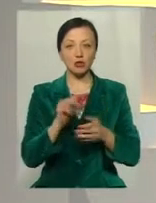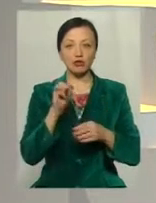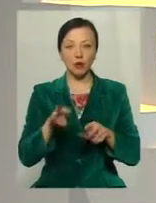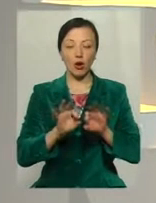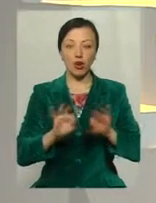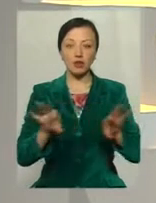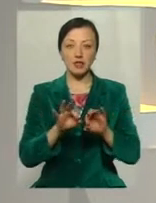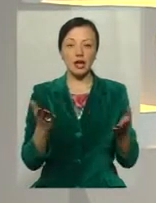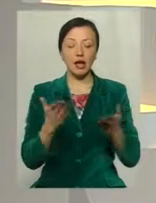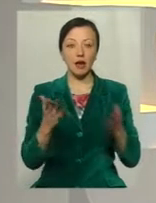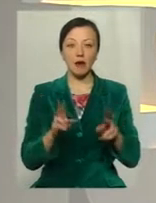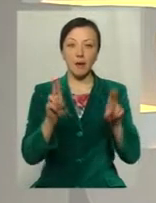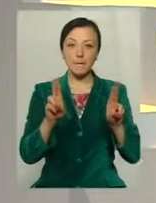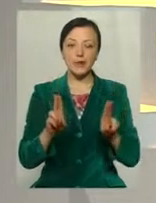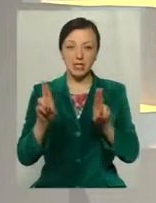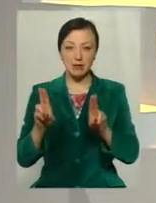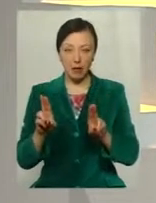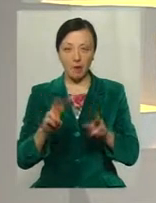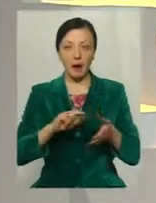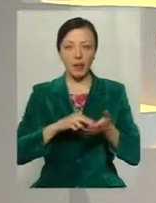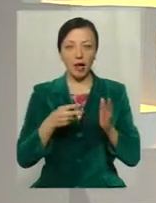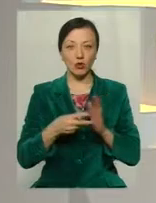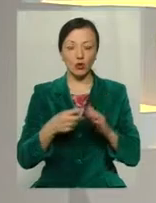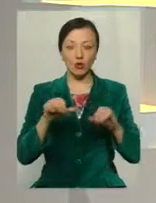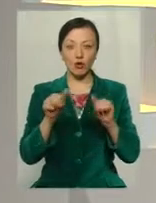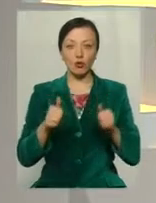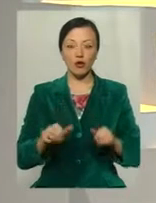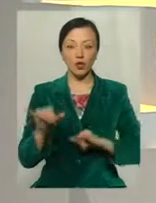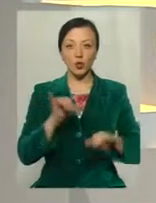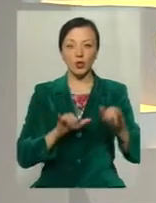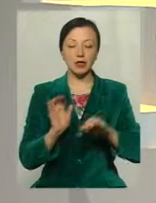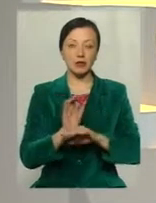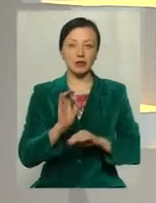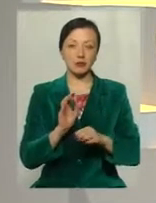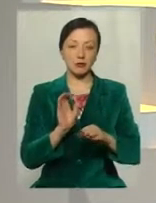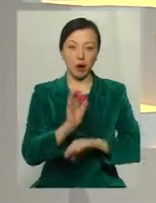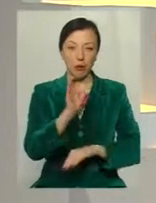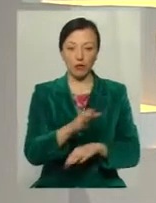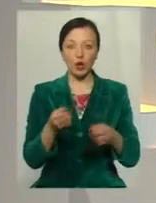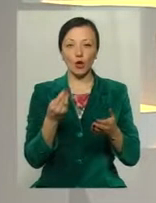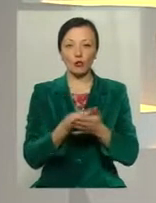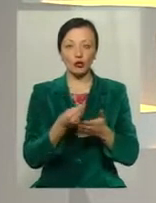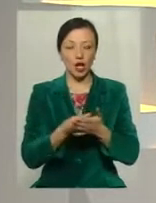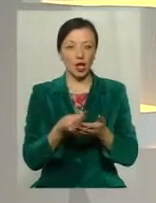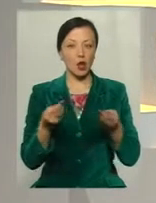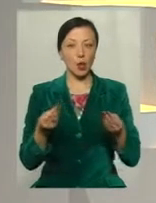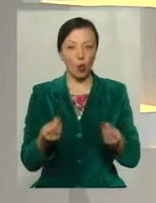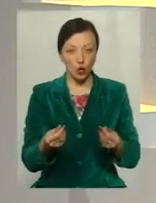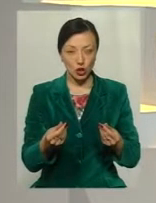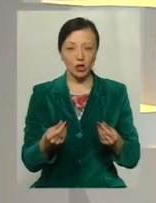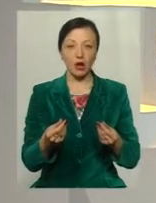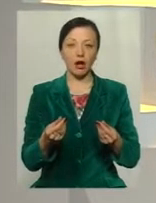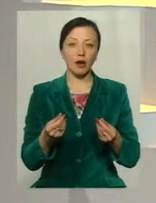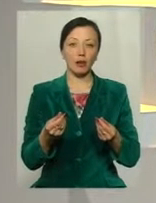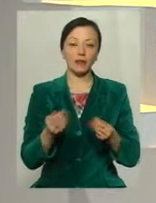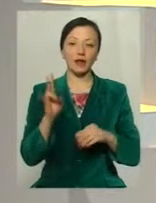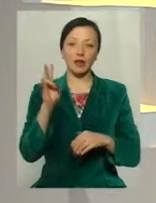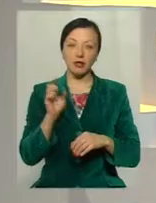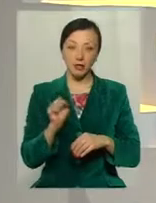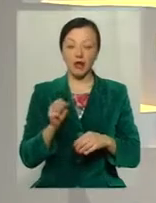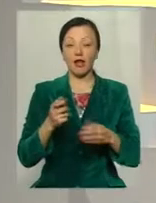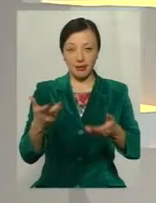чиновники не виявили бажання прийти до нас в студію, аби обговорити ці питання. Мабуть, вважають своїм